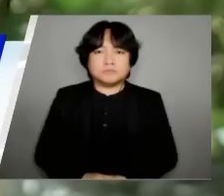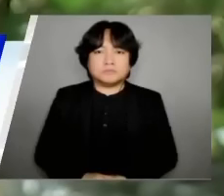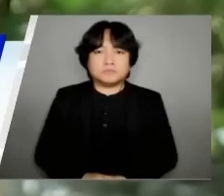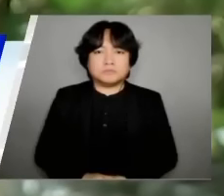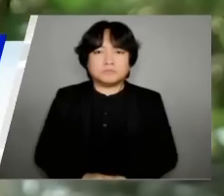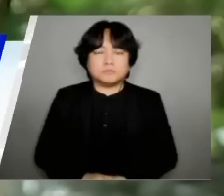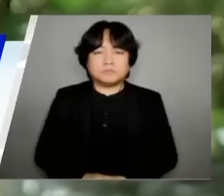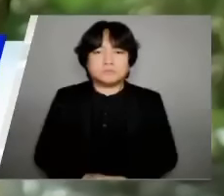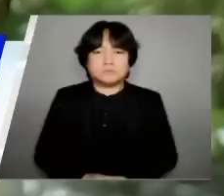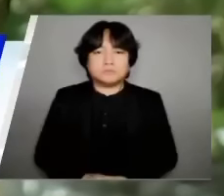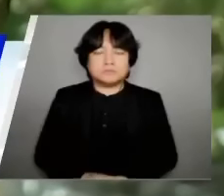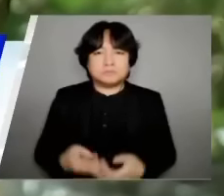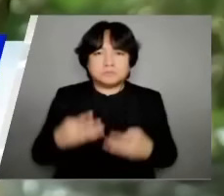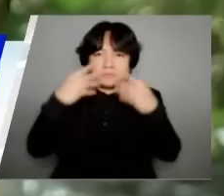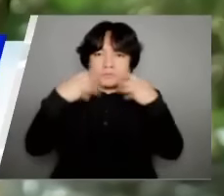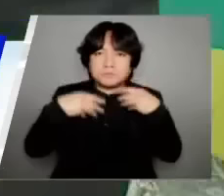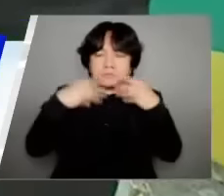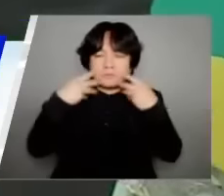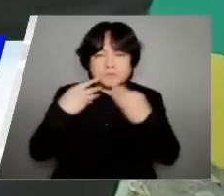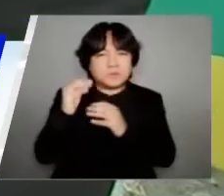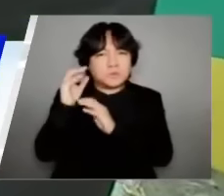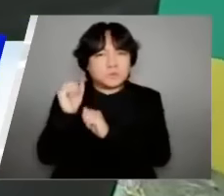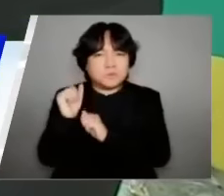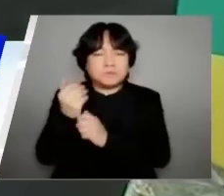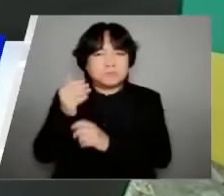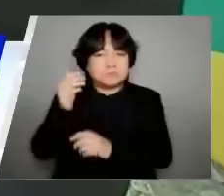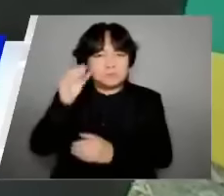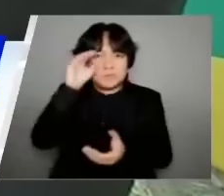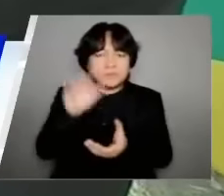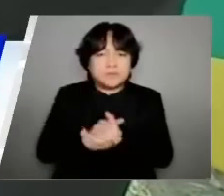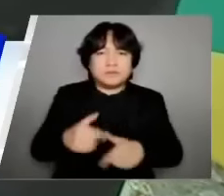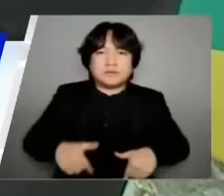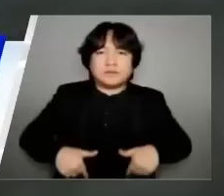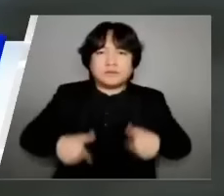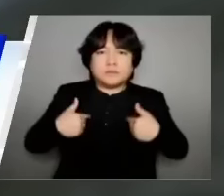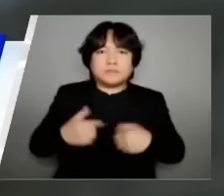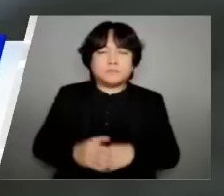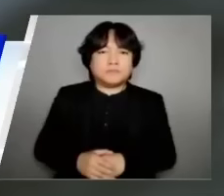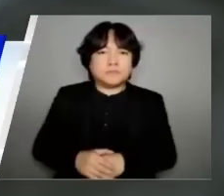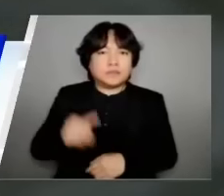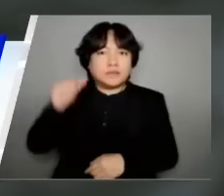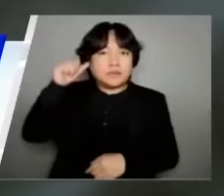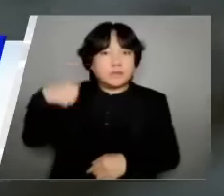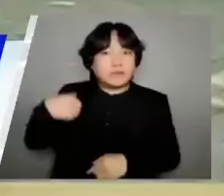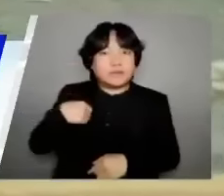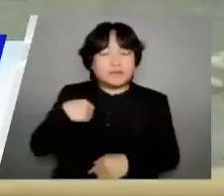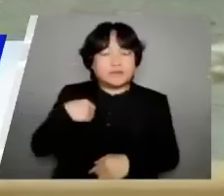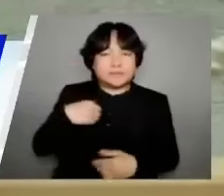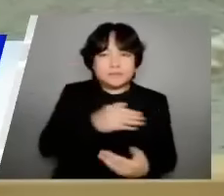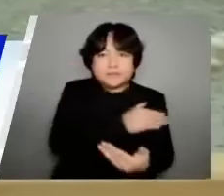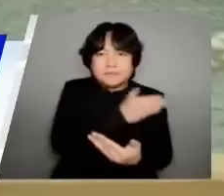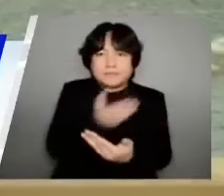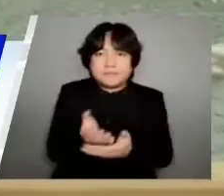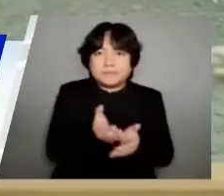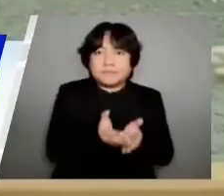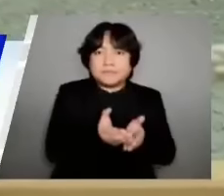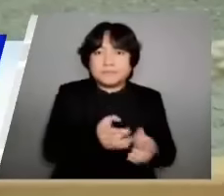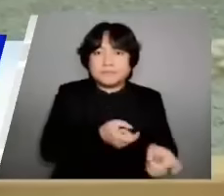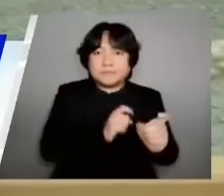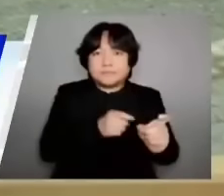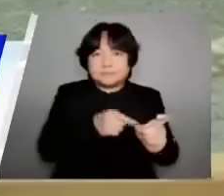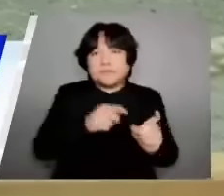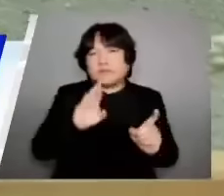Pero umaasa pa rin akong buhay siya. Kahapon, umuwi si Roger at isa pang bangkang may tatlong iba pang mangingisda.